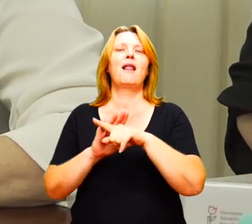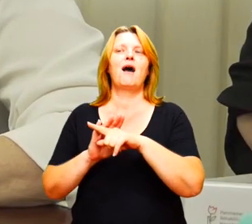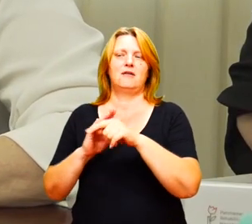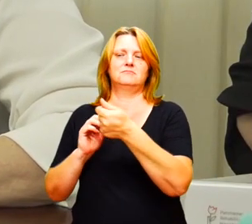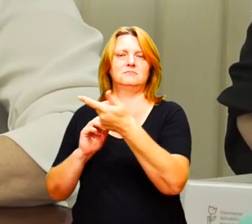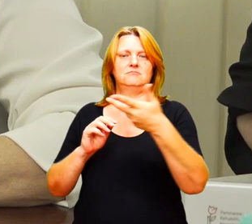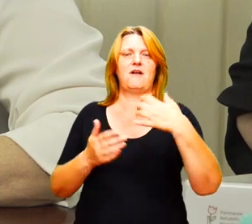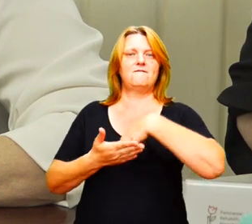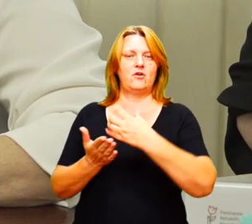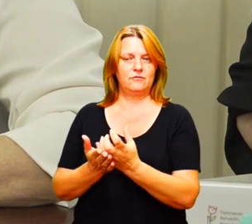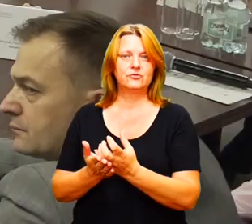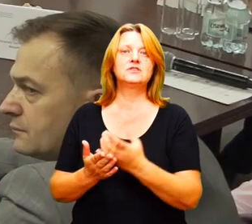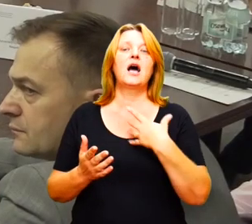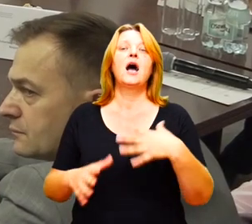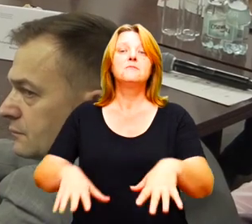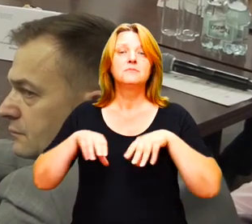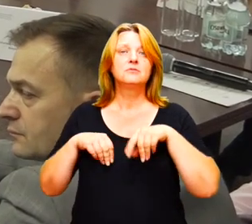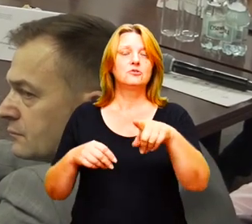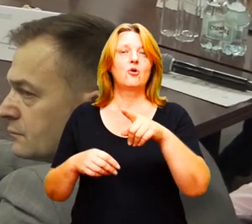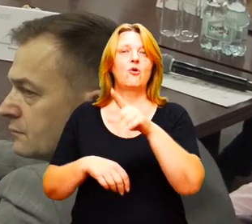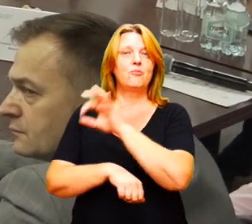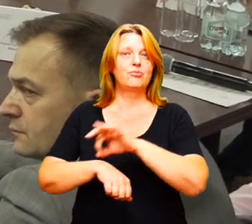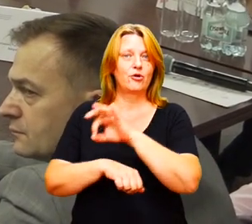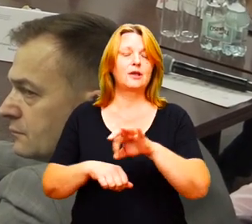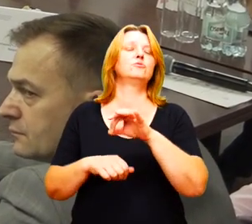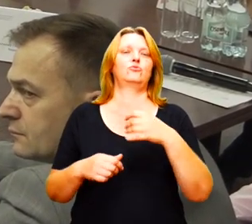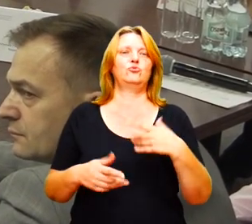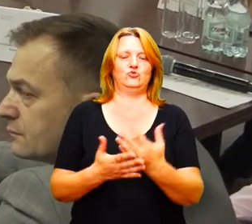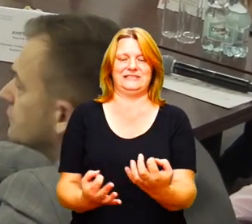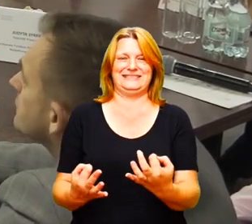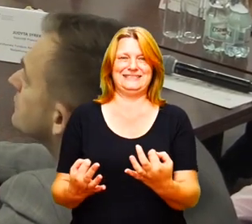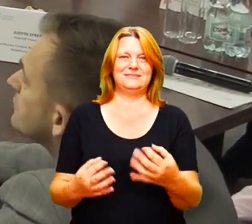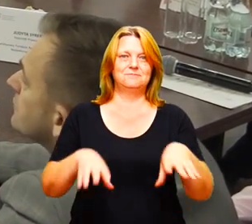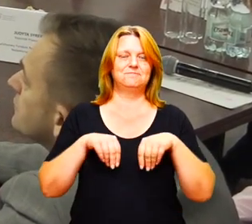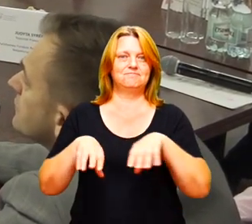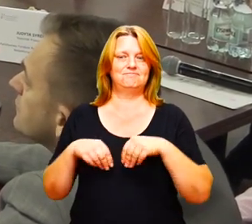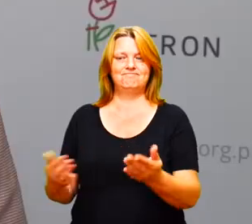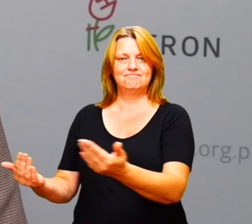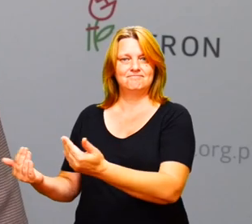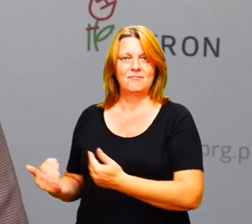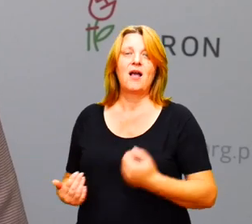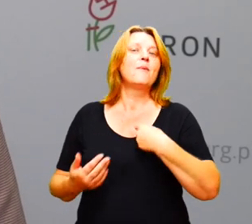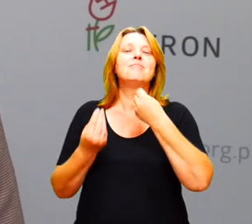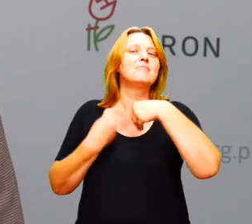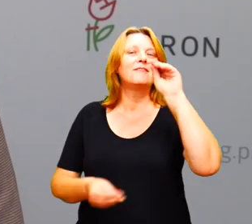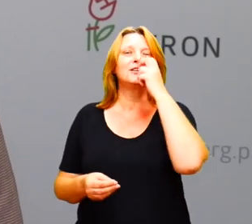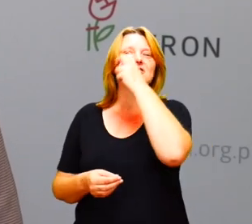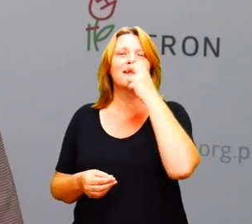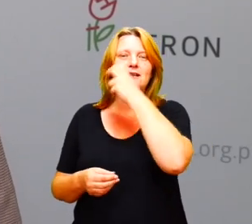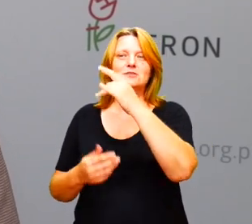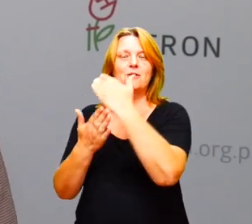program dla poszczególnych województw. Nabór odbywa się teraz do pierwszego etapu. Z tego co wiem,